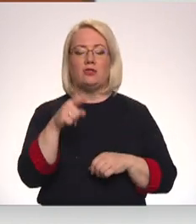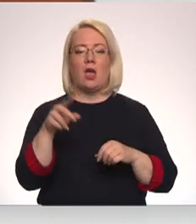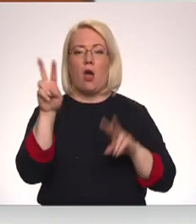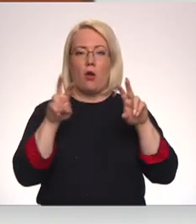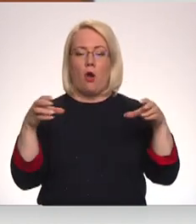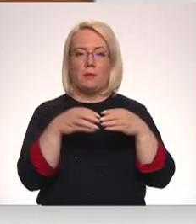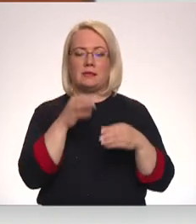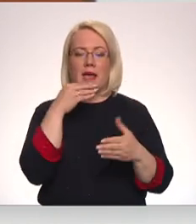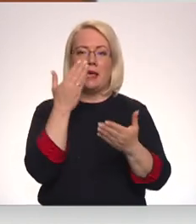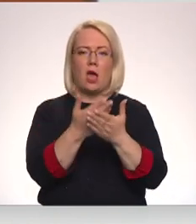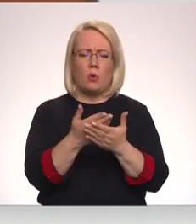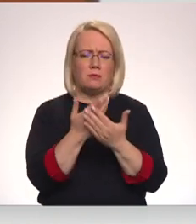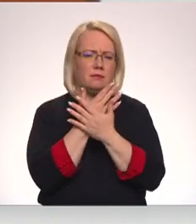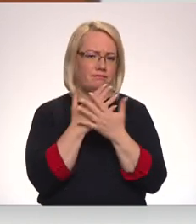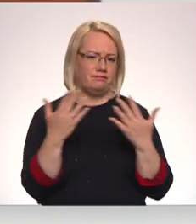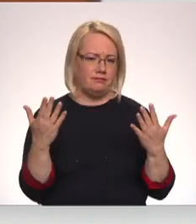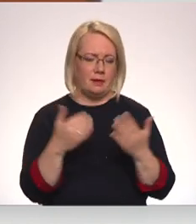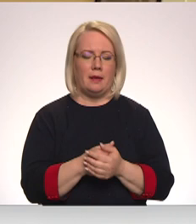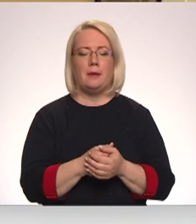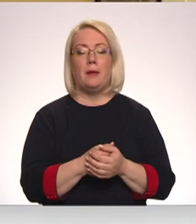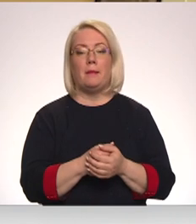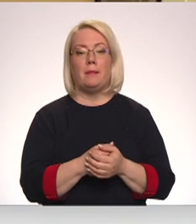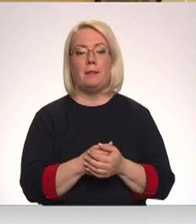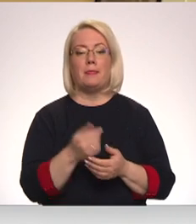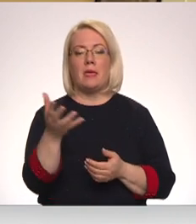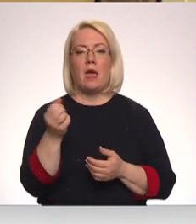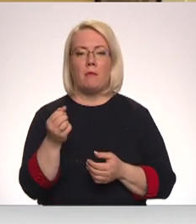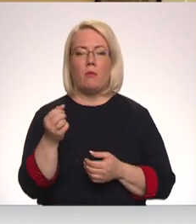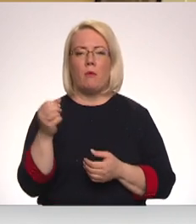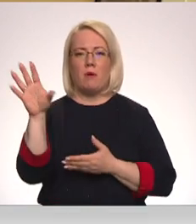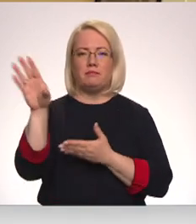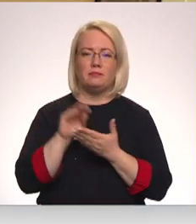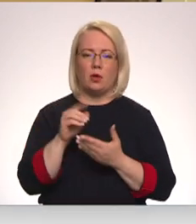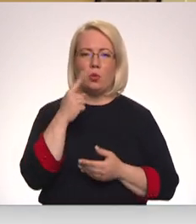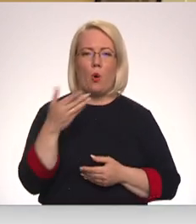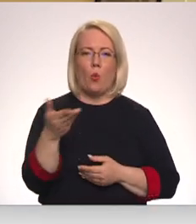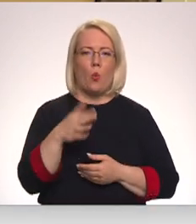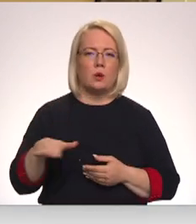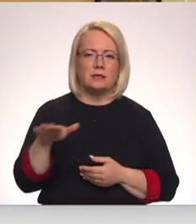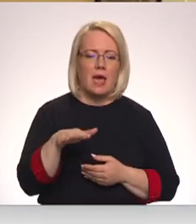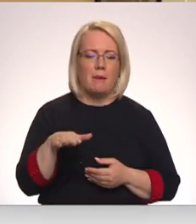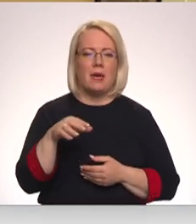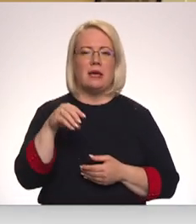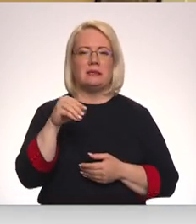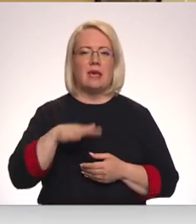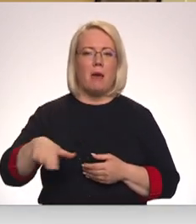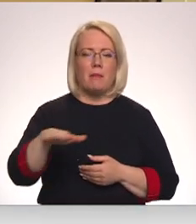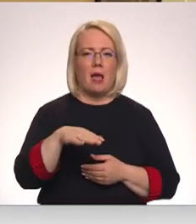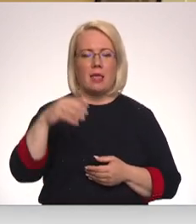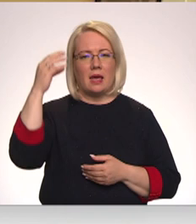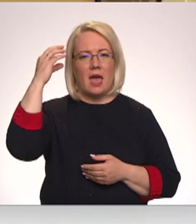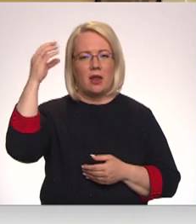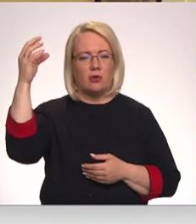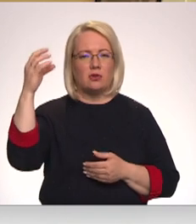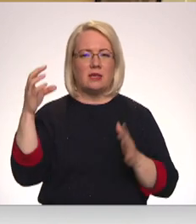ka ierosinājumu bija daudz. Ņemot no Kurzemes un Zemgales hercogistes laika